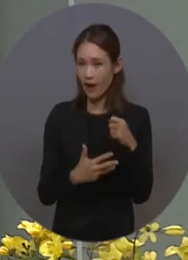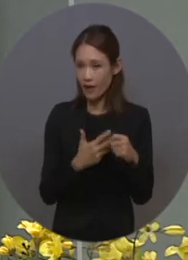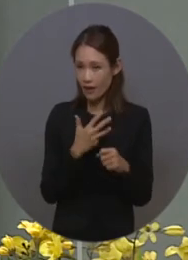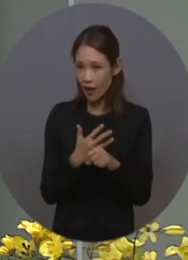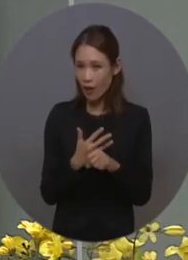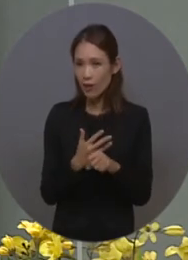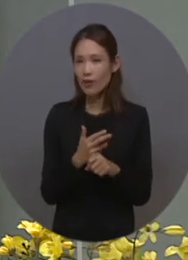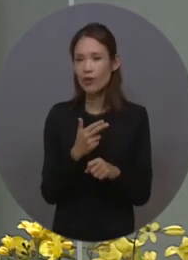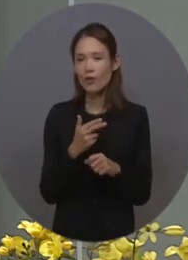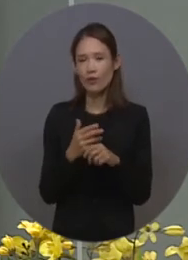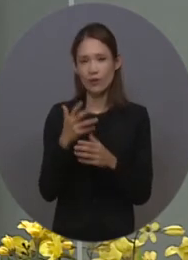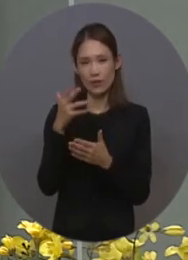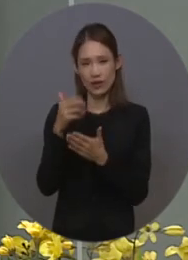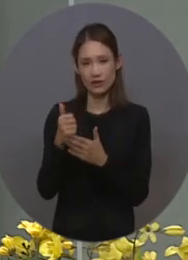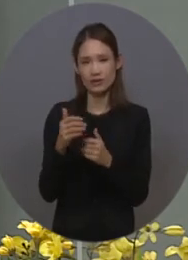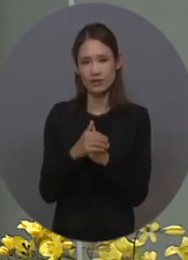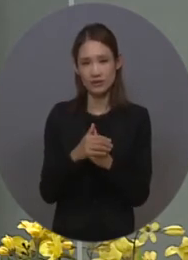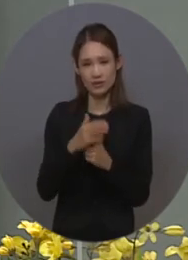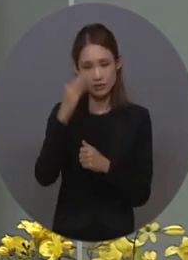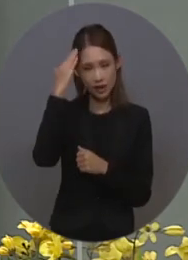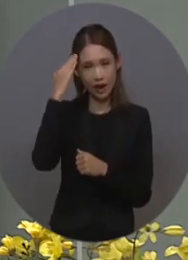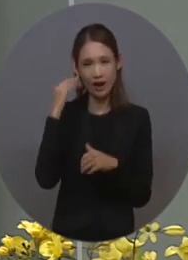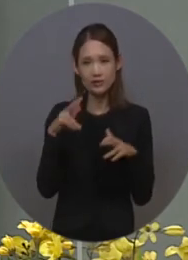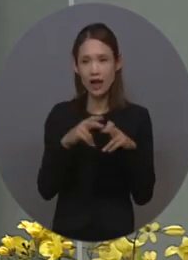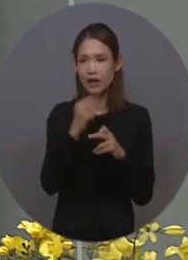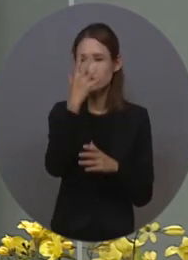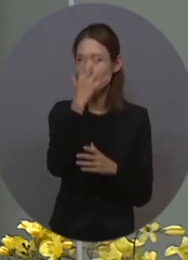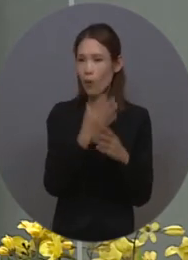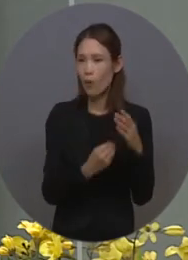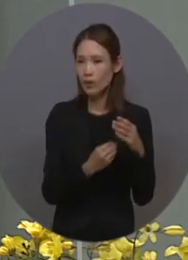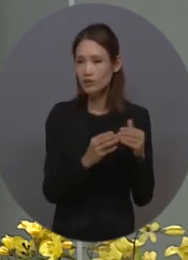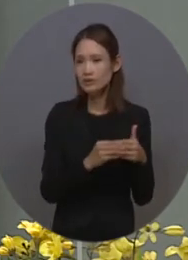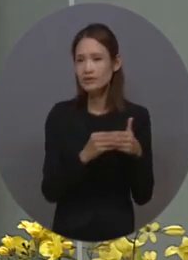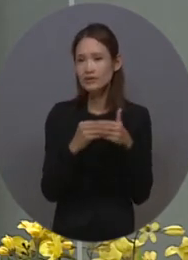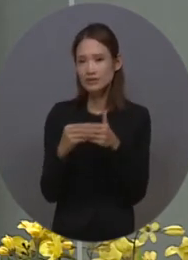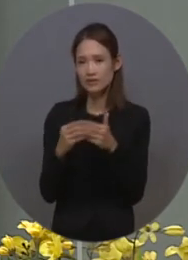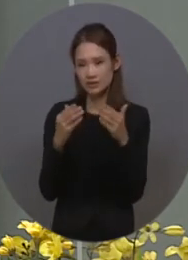하시면서 대한장애인농구를 많이 이끌어 주셨더라고요.